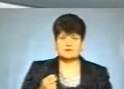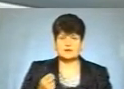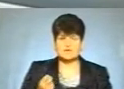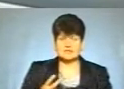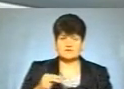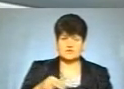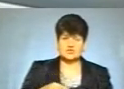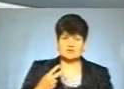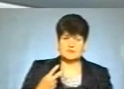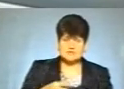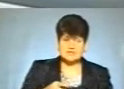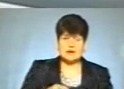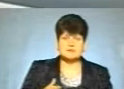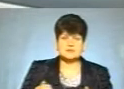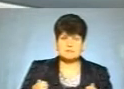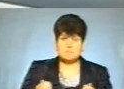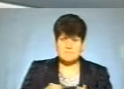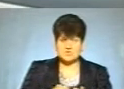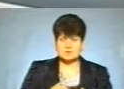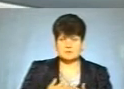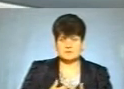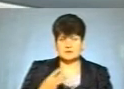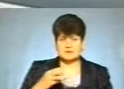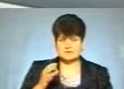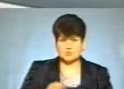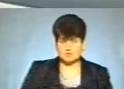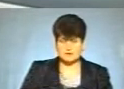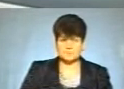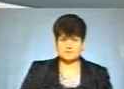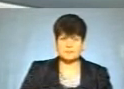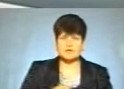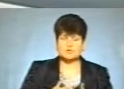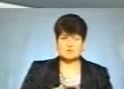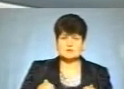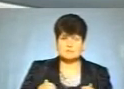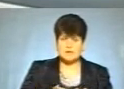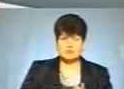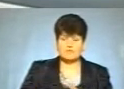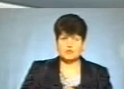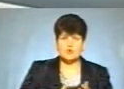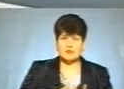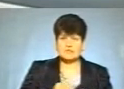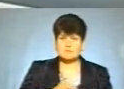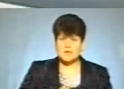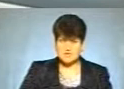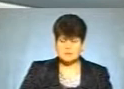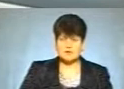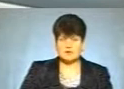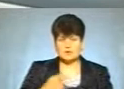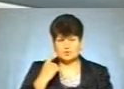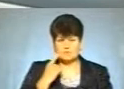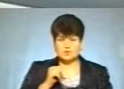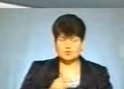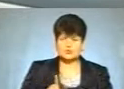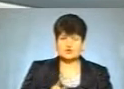2019-2020, там зменшення де порядка 30%. Тобто зменшено фонд оплати праці, так? Але тут, я думаю,